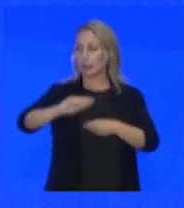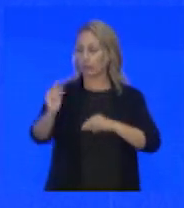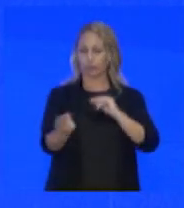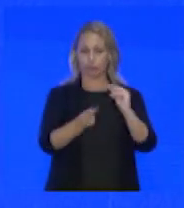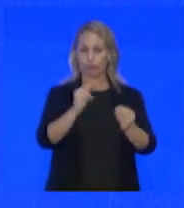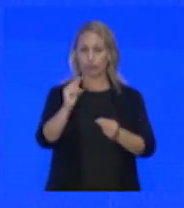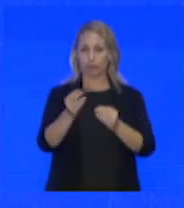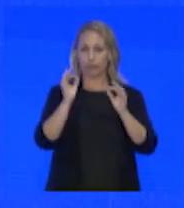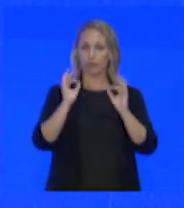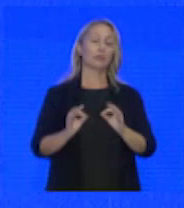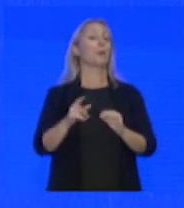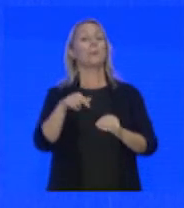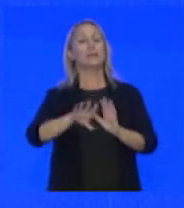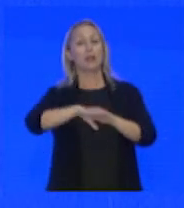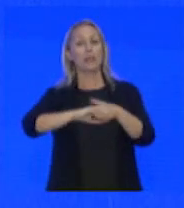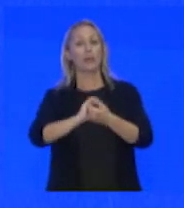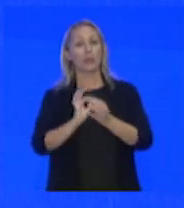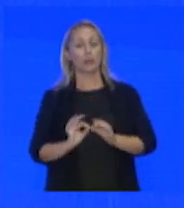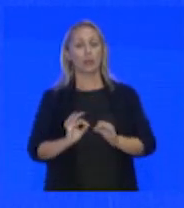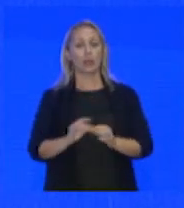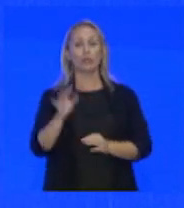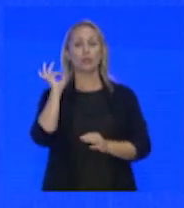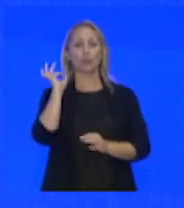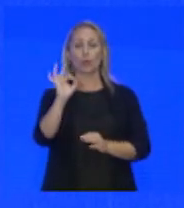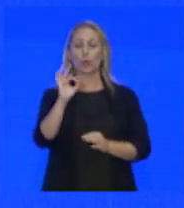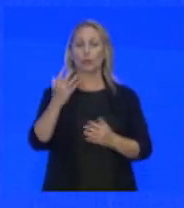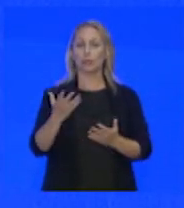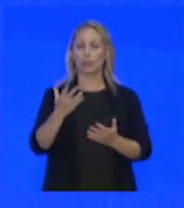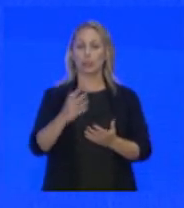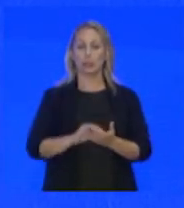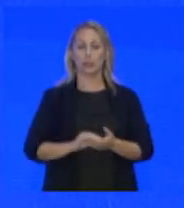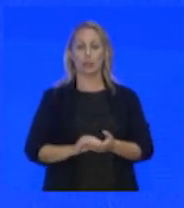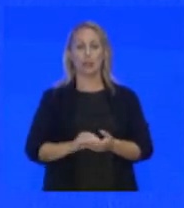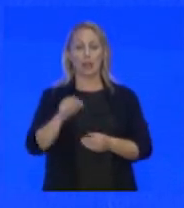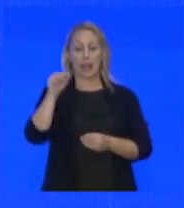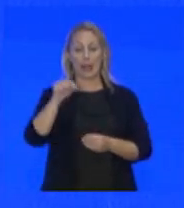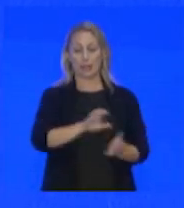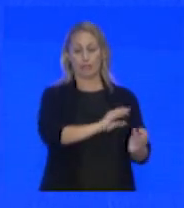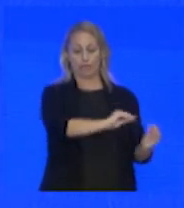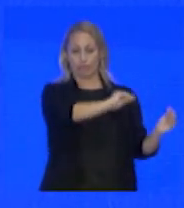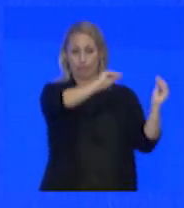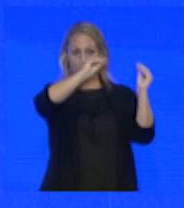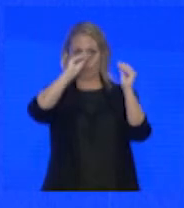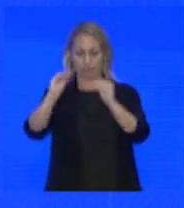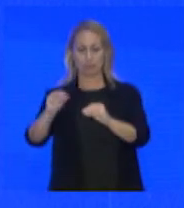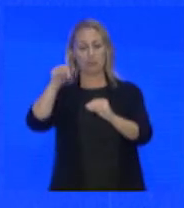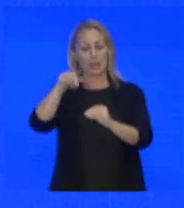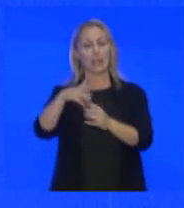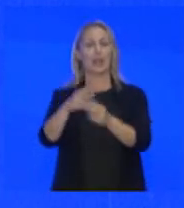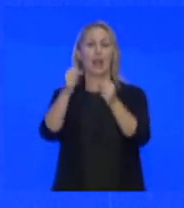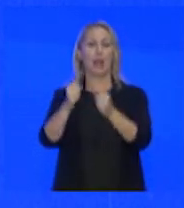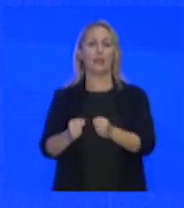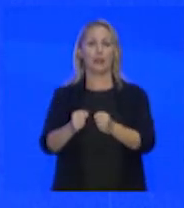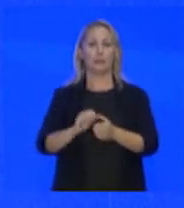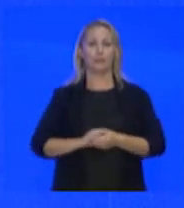υπογράψει μνημόνια συνεργασίας, ώστε να μετακινηθούν εκεί ερευνητικά τους τμήματα.